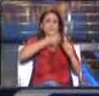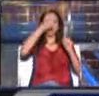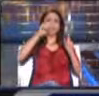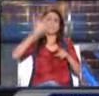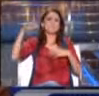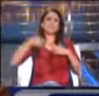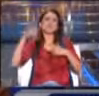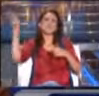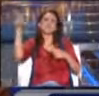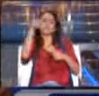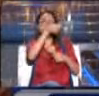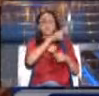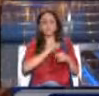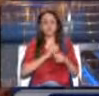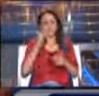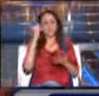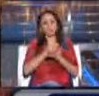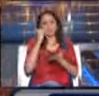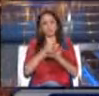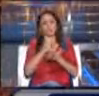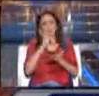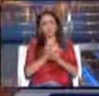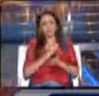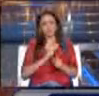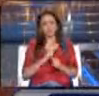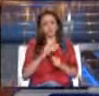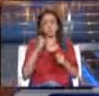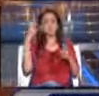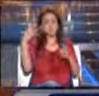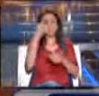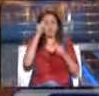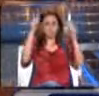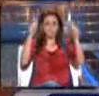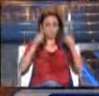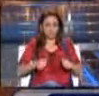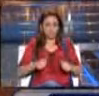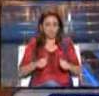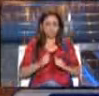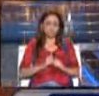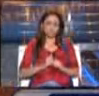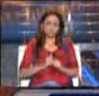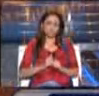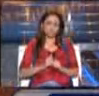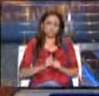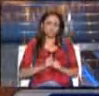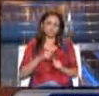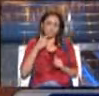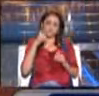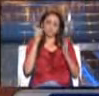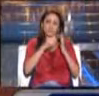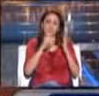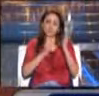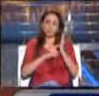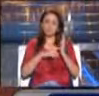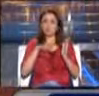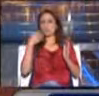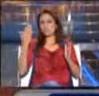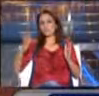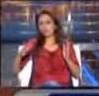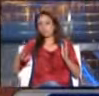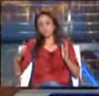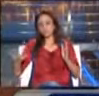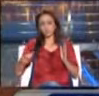في مسؤول او من المسؤولين اقوياء واصحاب قرار واصحاب قانون، انا ما اقولش هم اقوياء شخصيا، انما القانون لضحايا، فمش ممكن